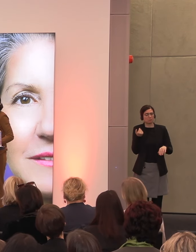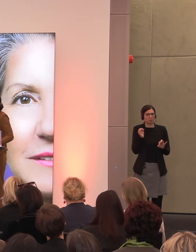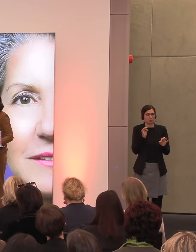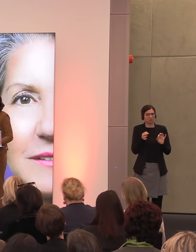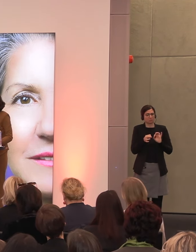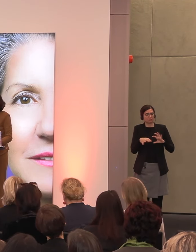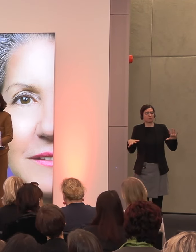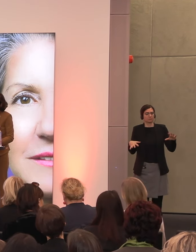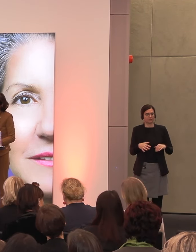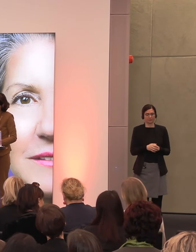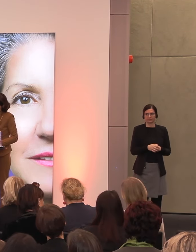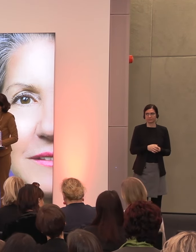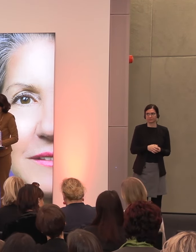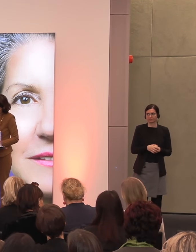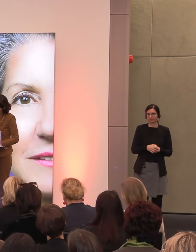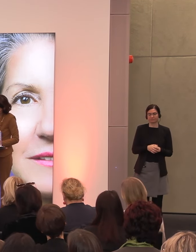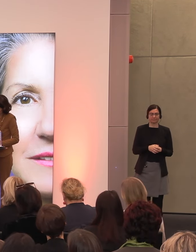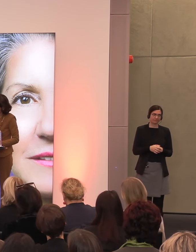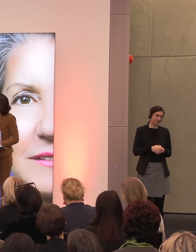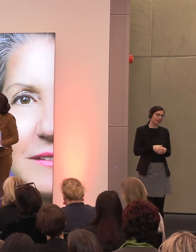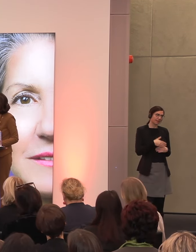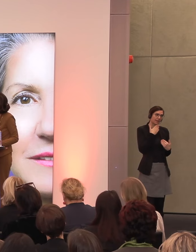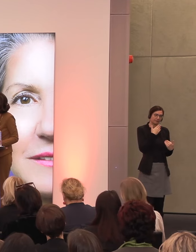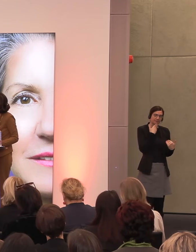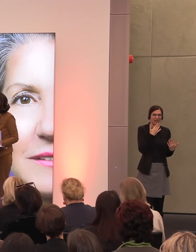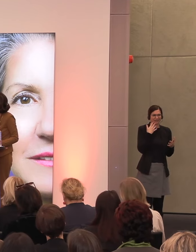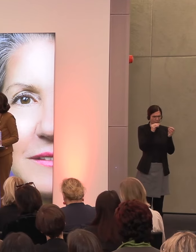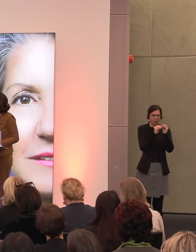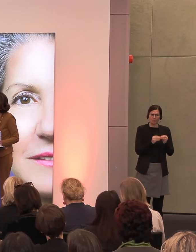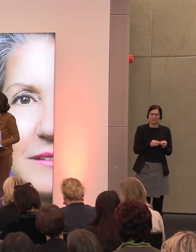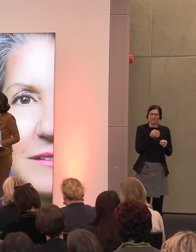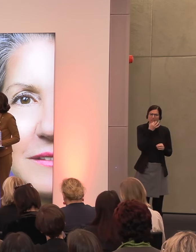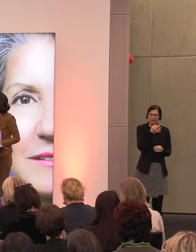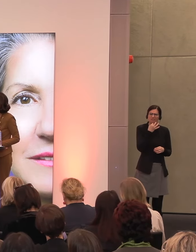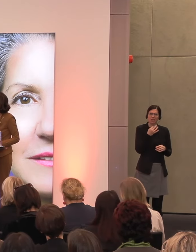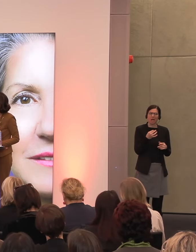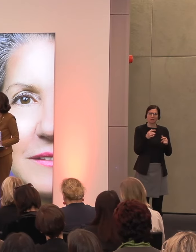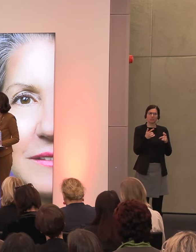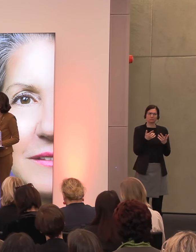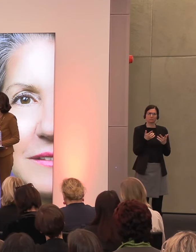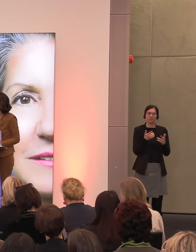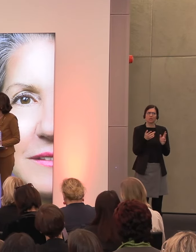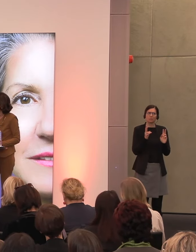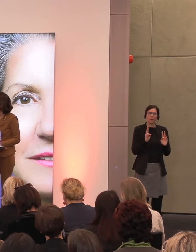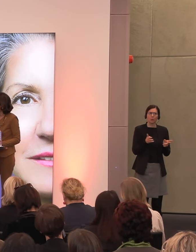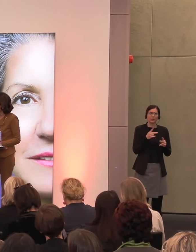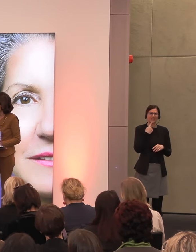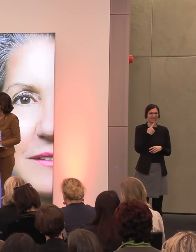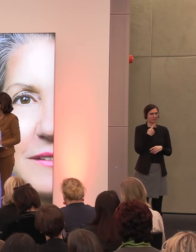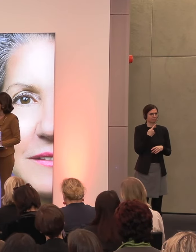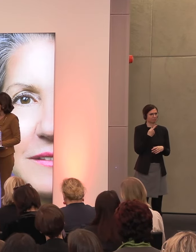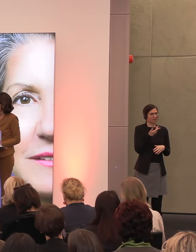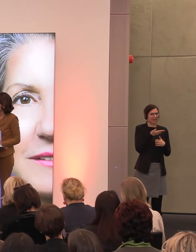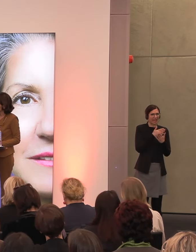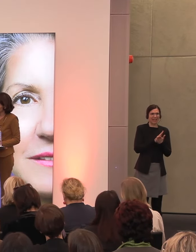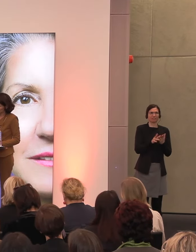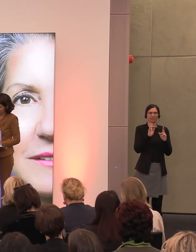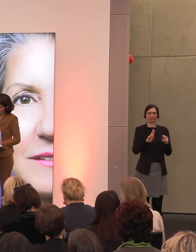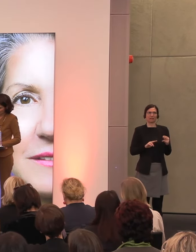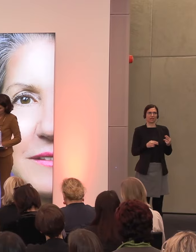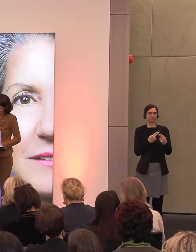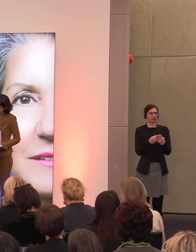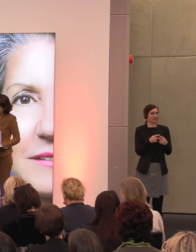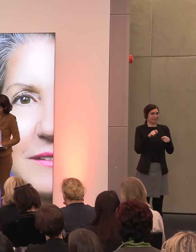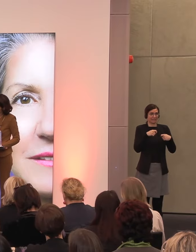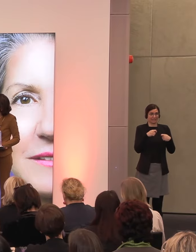Danke, Sonja, für diese eigentlich sehr umfassende Frage, die du da an mich stellst, obwohl man sagen könnte, sie ist ja einfach zu beantworten.